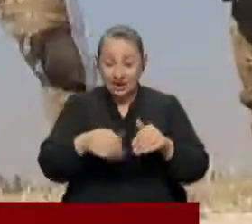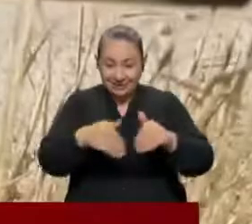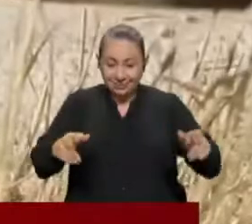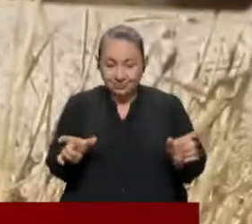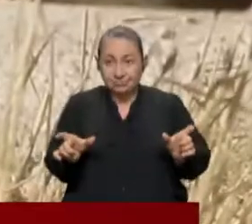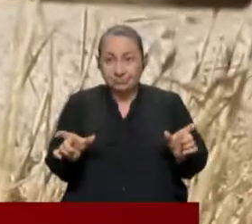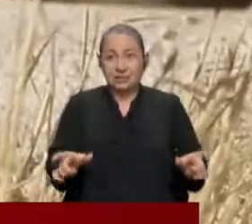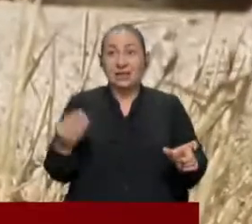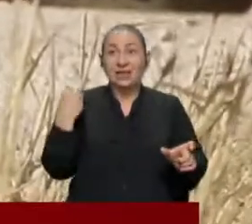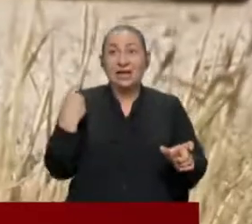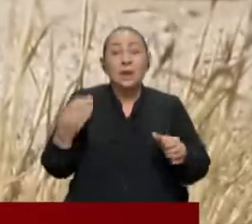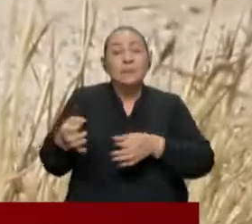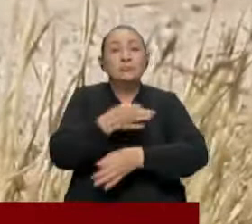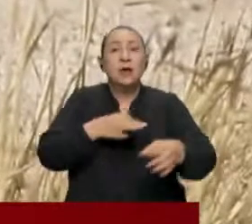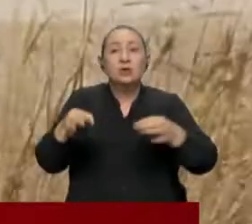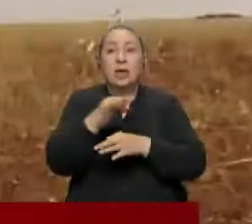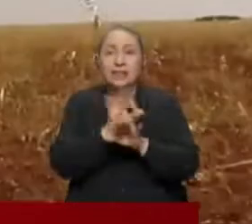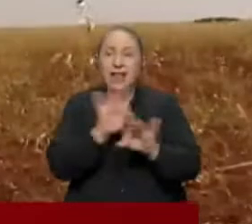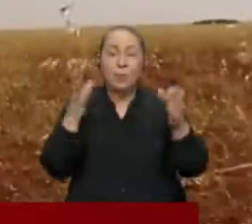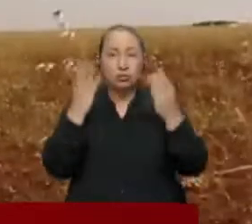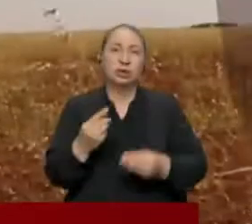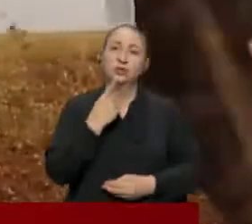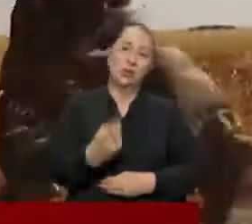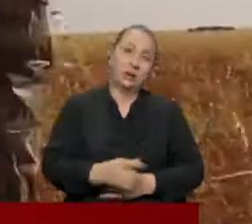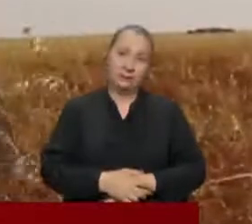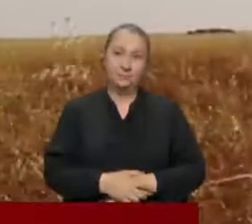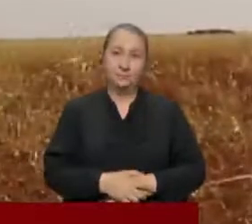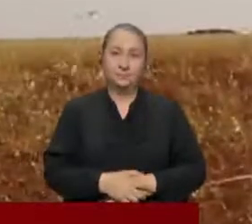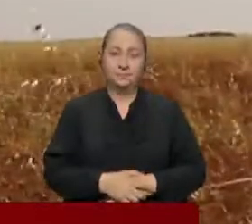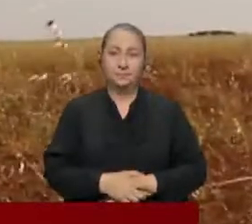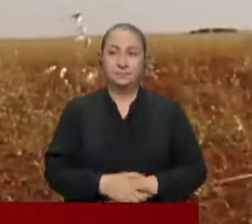güvenlik hattının yeni harekatlarla tamamlanacağını vurguladı.